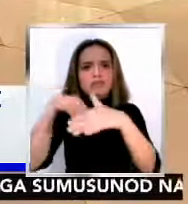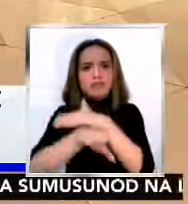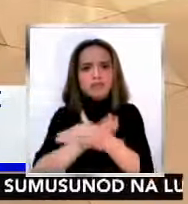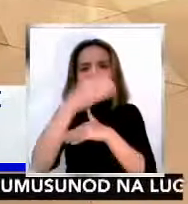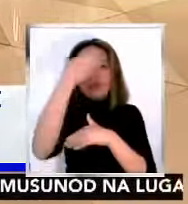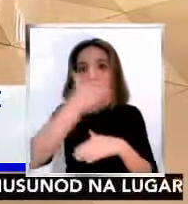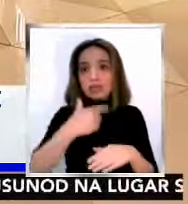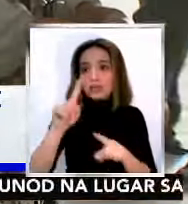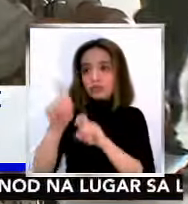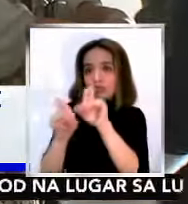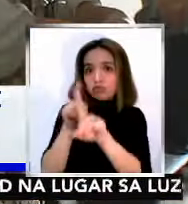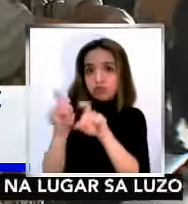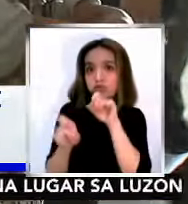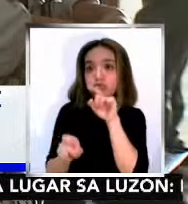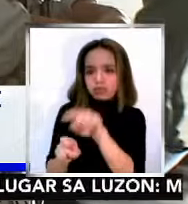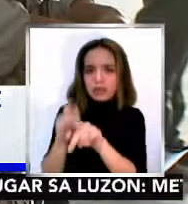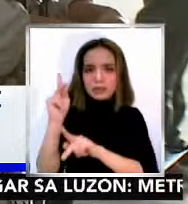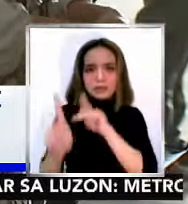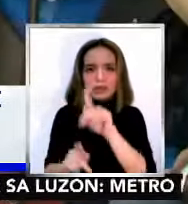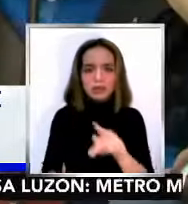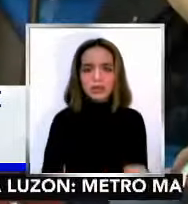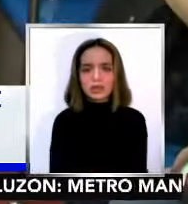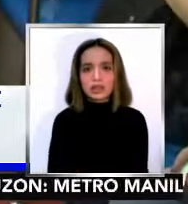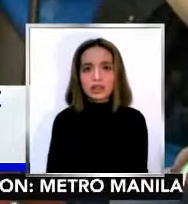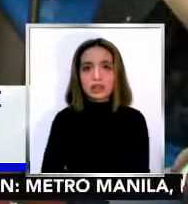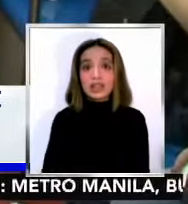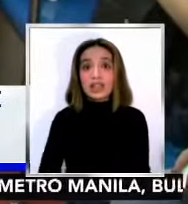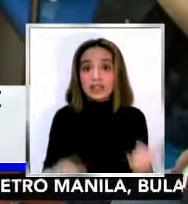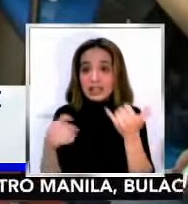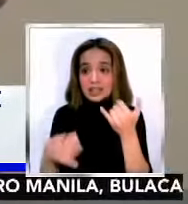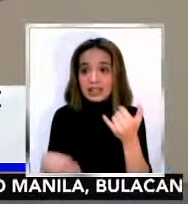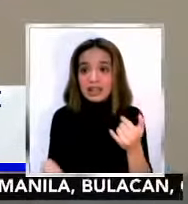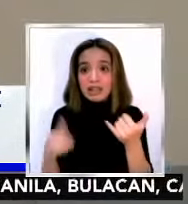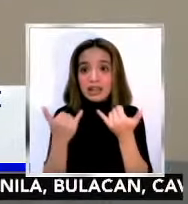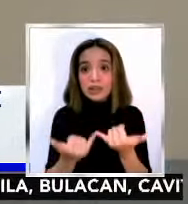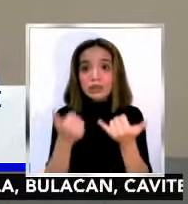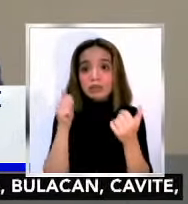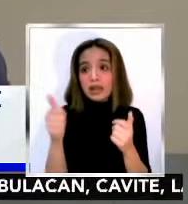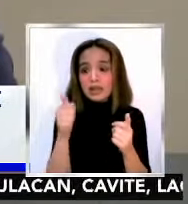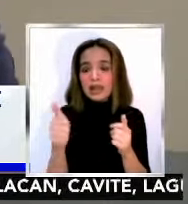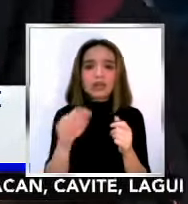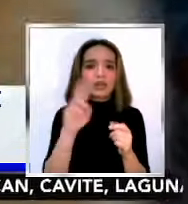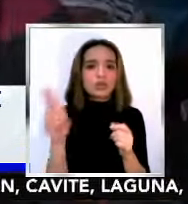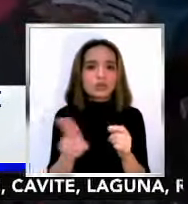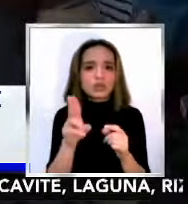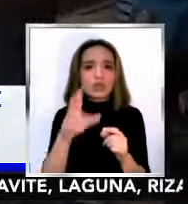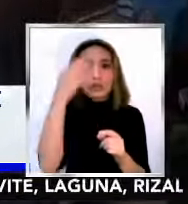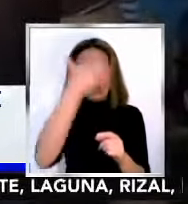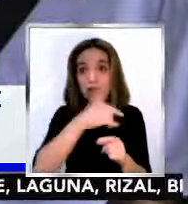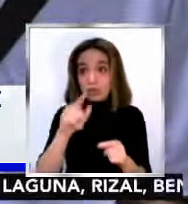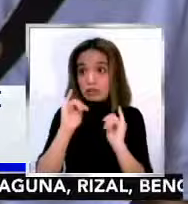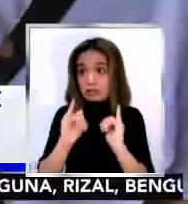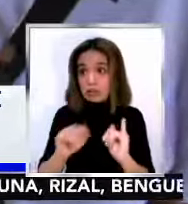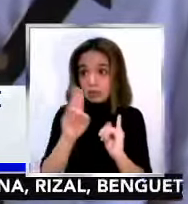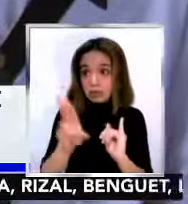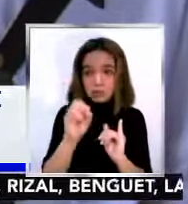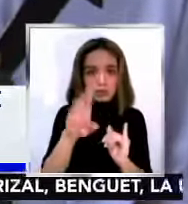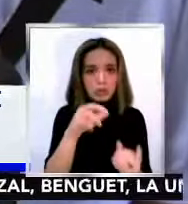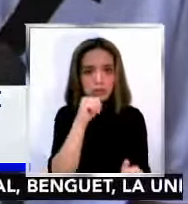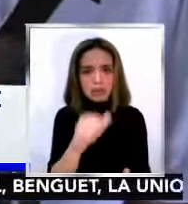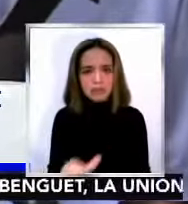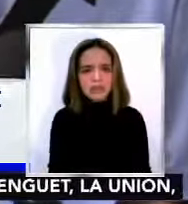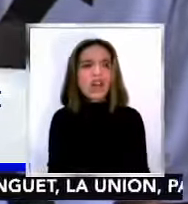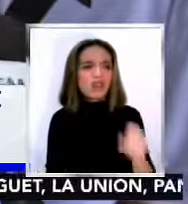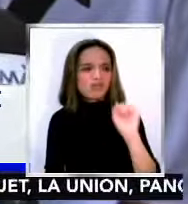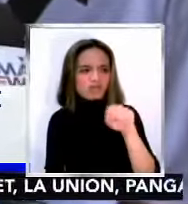ilang nating kababayan. Ngayong voluntaryo na lang ang paggamit ng face shield. Magsusuot ka pa ba nito o hindi na? Opo.